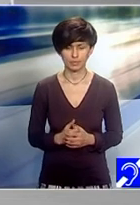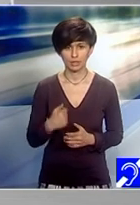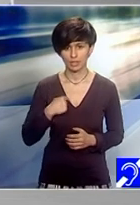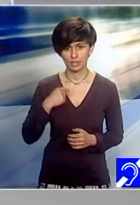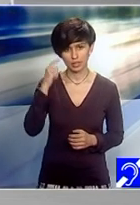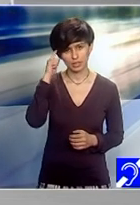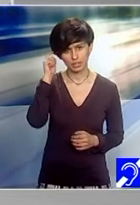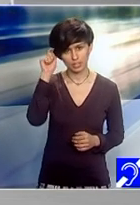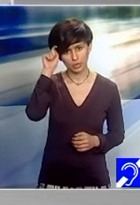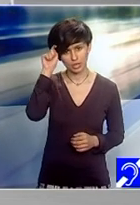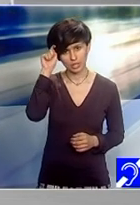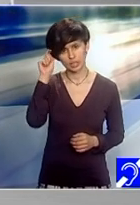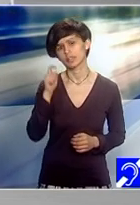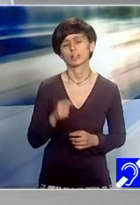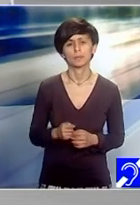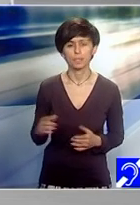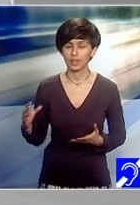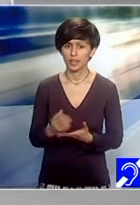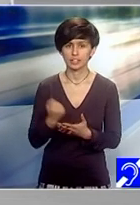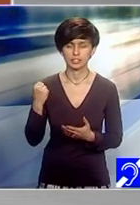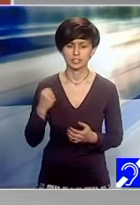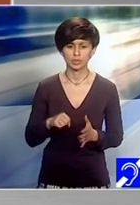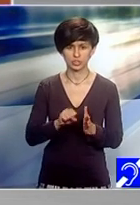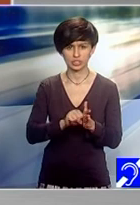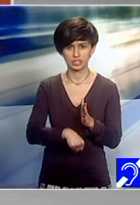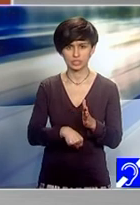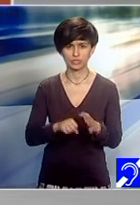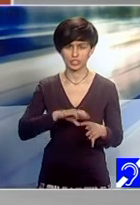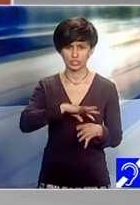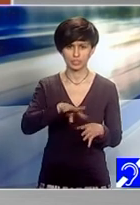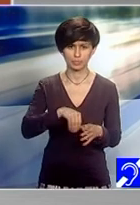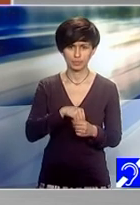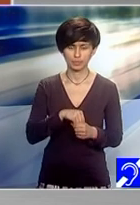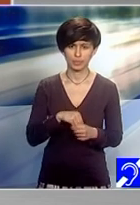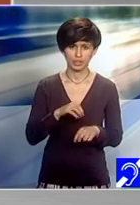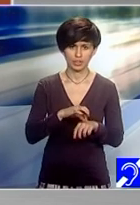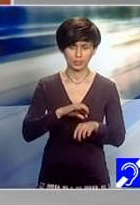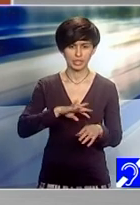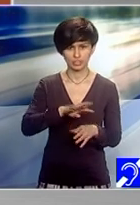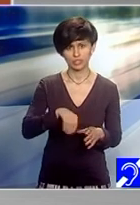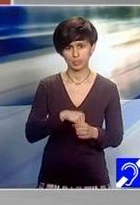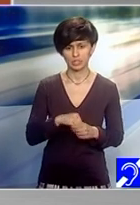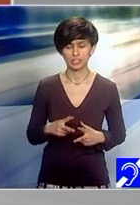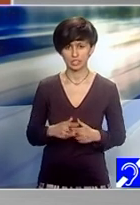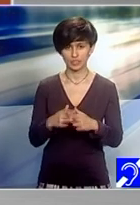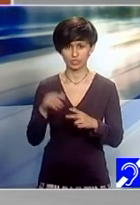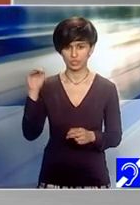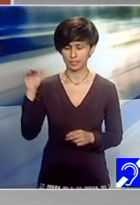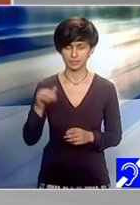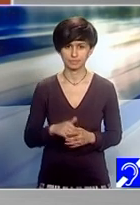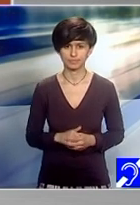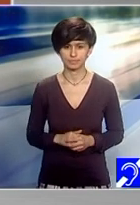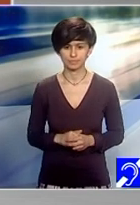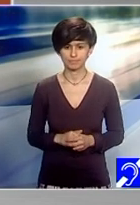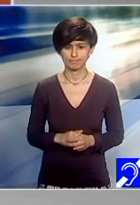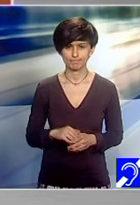că, scuze, ați reușit să convingeți medicii de familie până la urmă să vă ajute în acest demers?